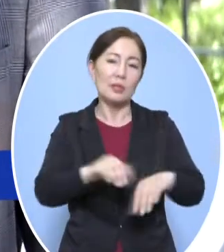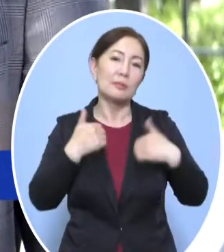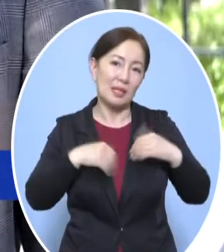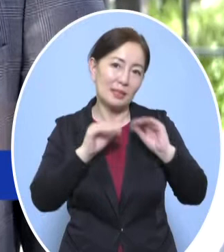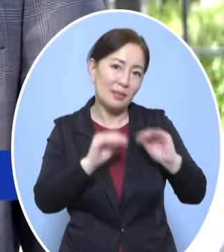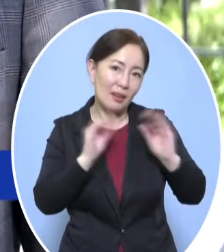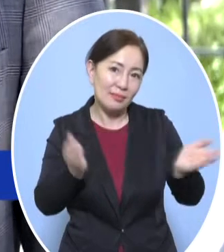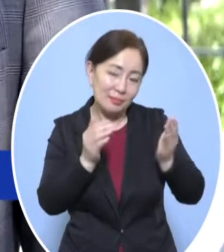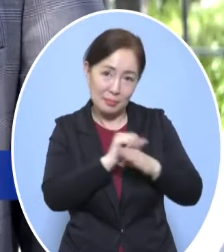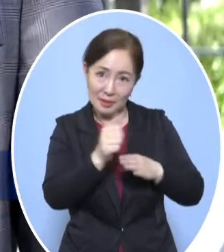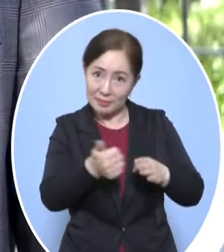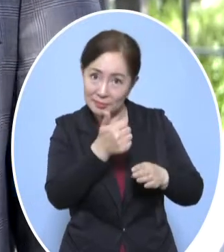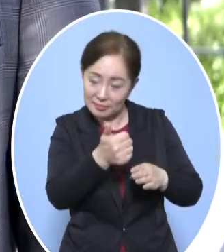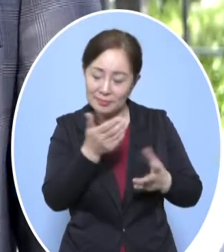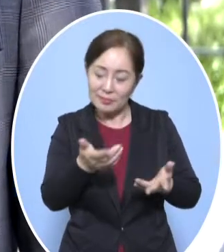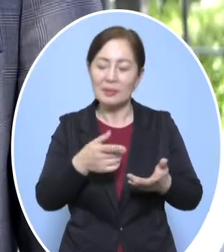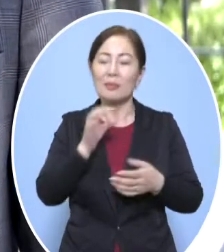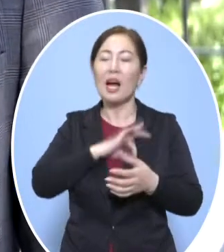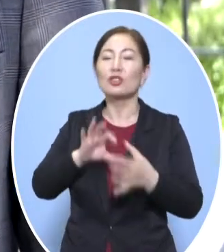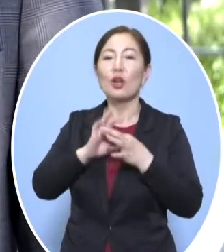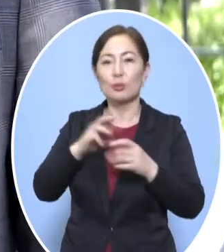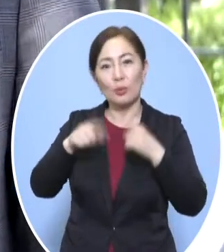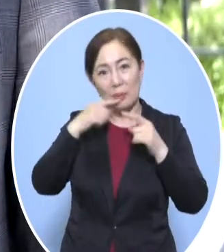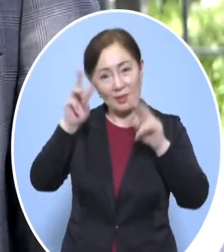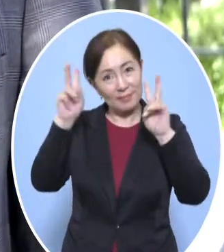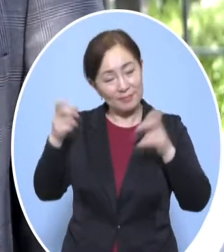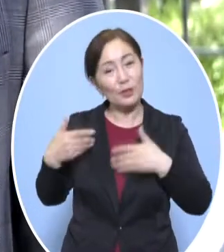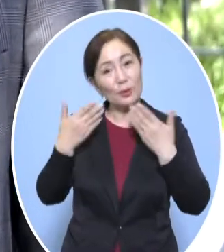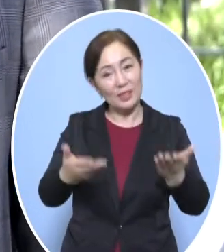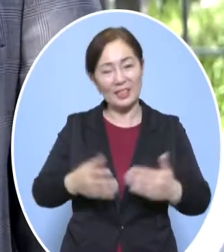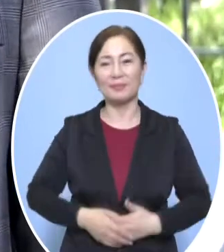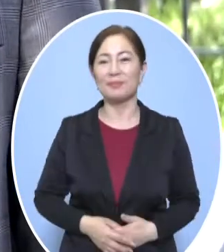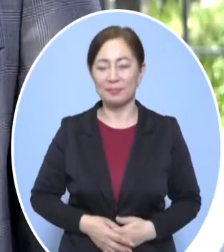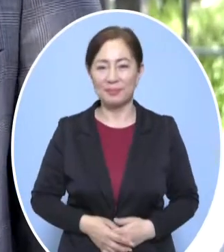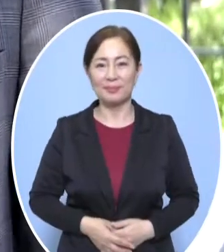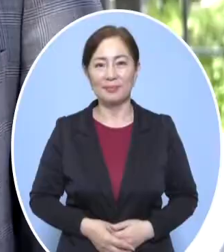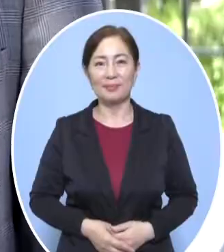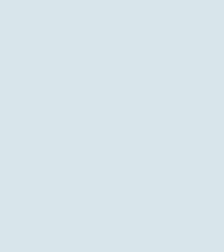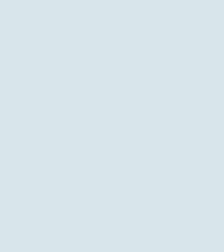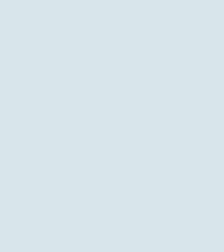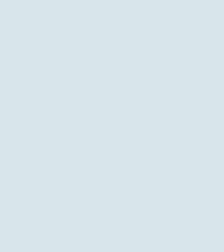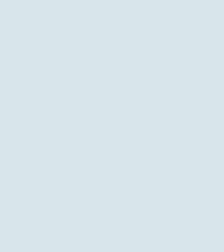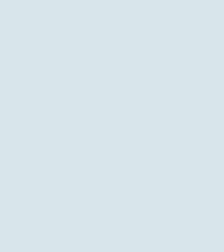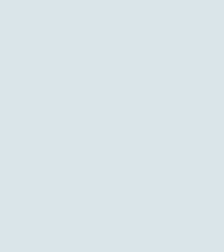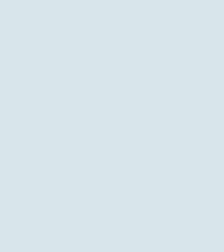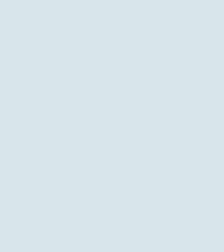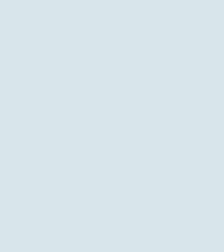нарыг бэлтгэснээр ямар ач холбогдол үр дүн гардаг талаарх мэдээллийг өнөөдрийнхөө дугаараар хүргэх болно.